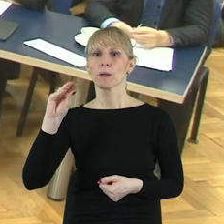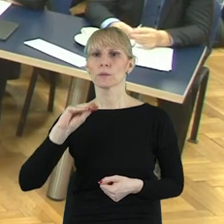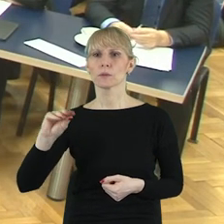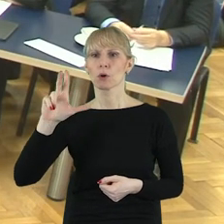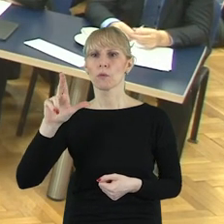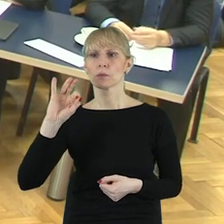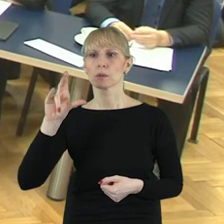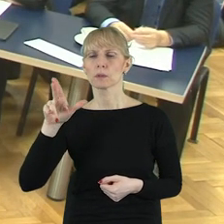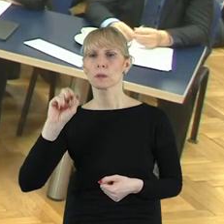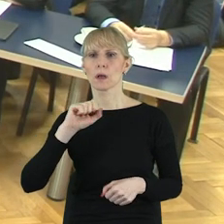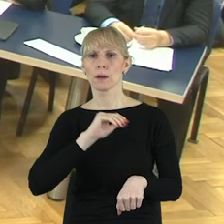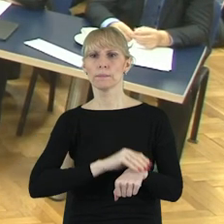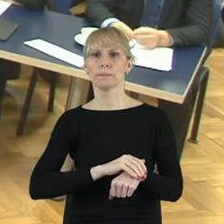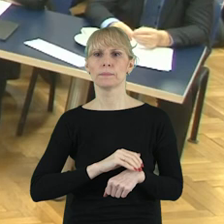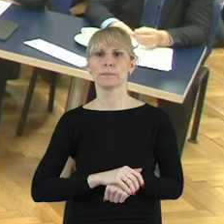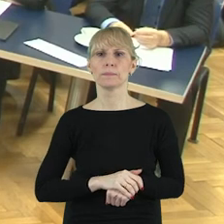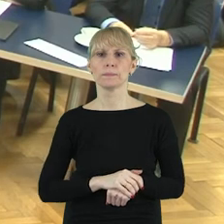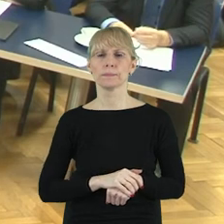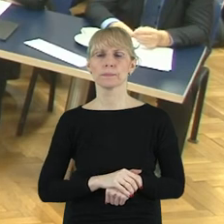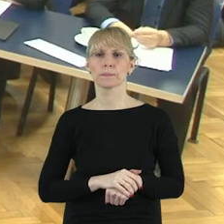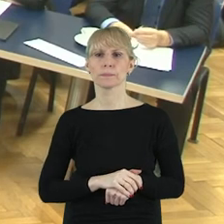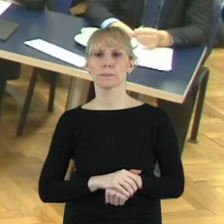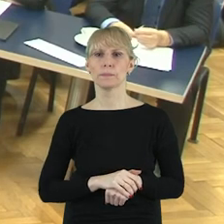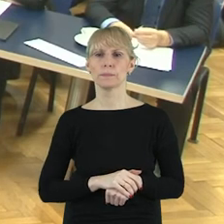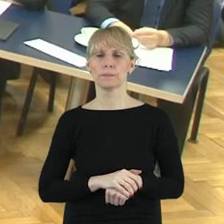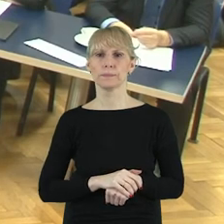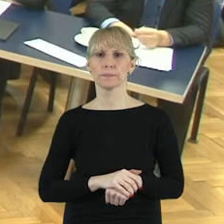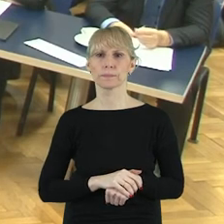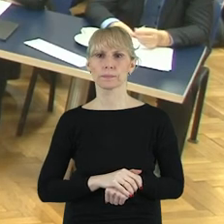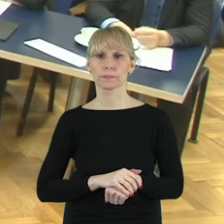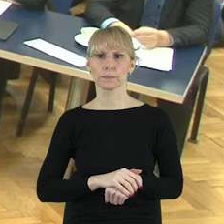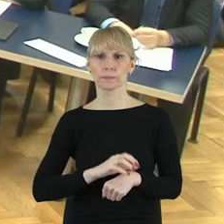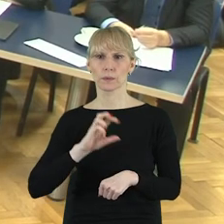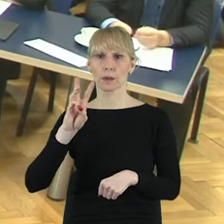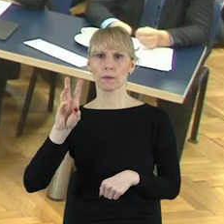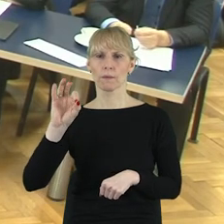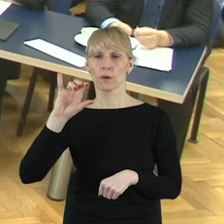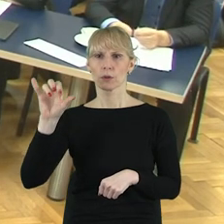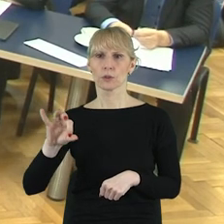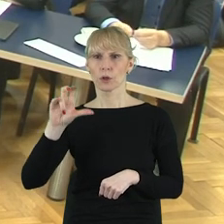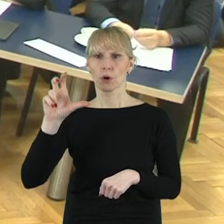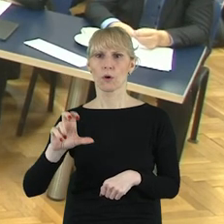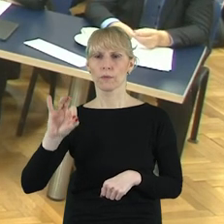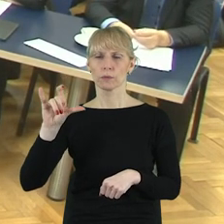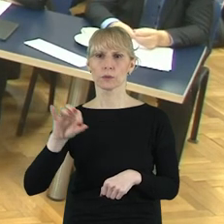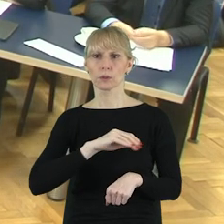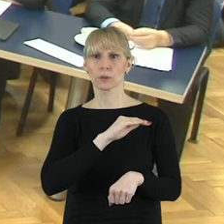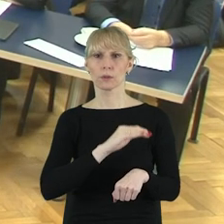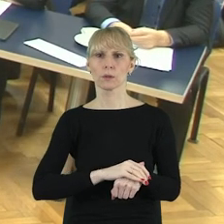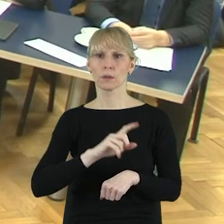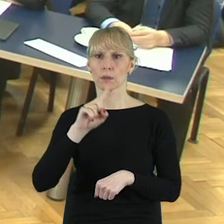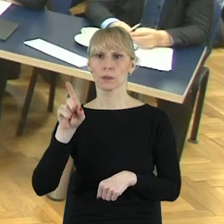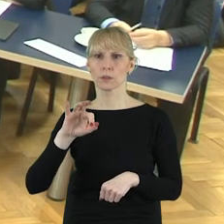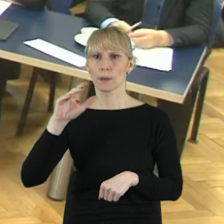Pan radny Waldemar Wojciechowski. Za. Pani radna Jolanta Zięba-Gzik. Przeciw. Pan radny Zbigniew